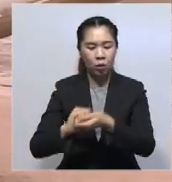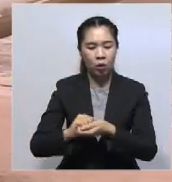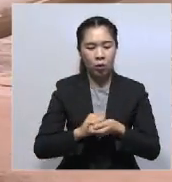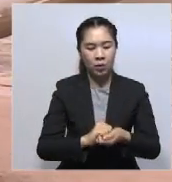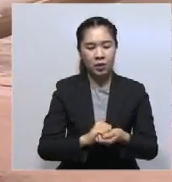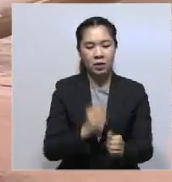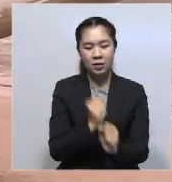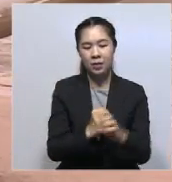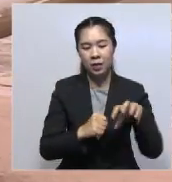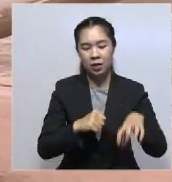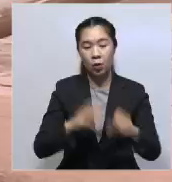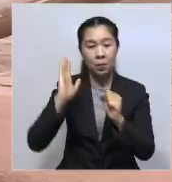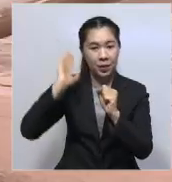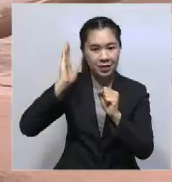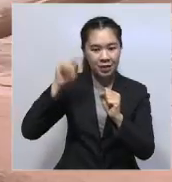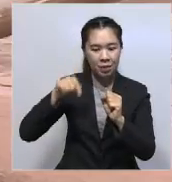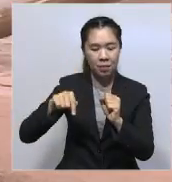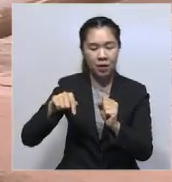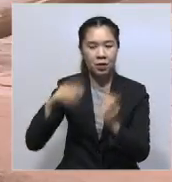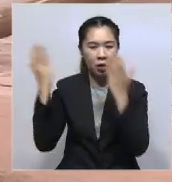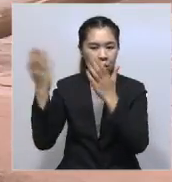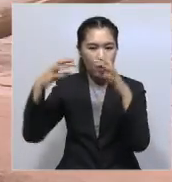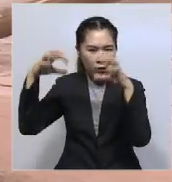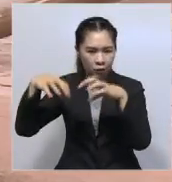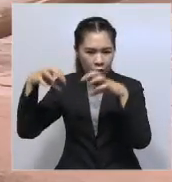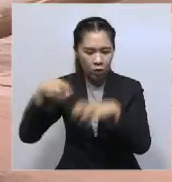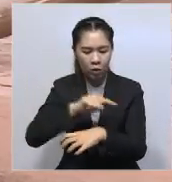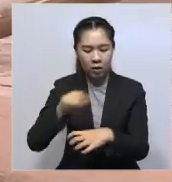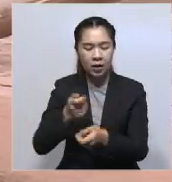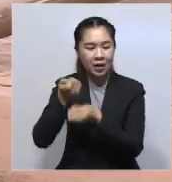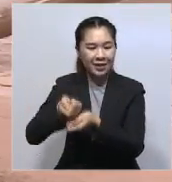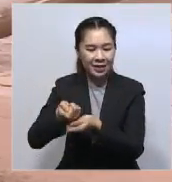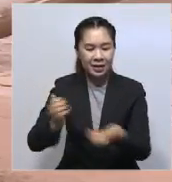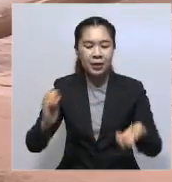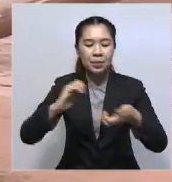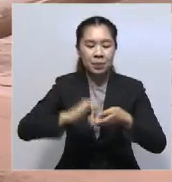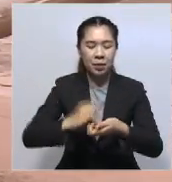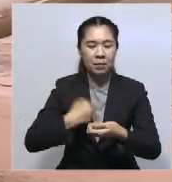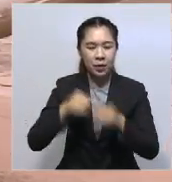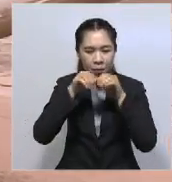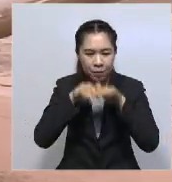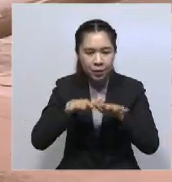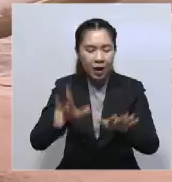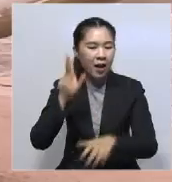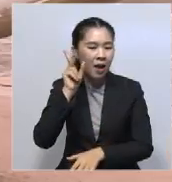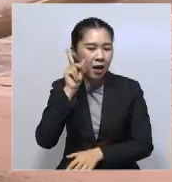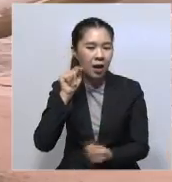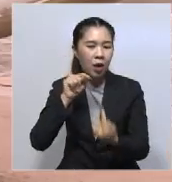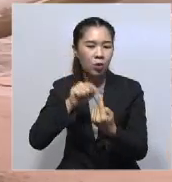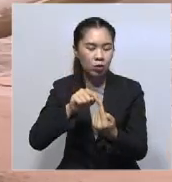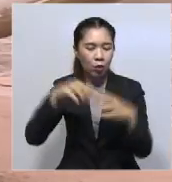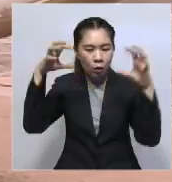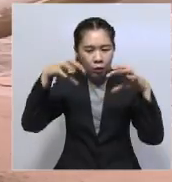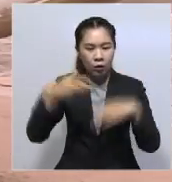ว่างหน่วยงานกรมประชาสัมพันธ์ครับกับกรมฝนหลวงและการบินเพื่อการเกษตรโดยมีวัตถุประสงค์นะครับเพื่อประชาสัมพันธ์ข่าวสารเกี่ยวกับฝนหลวงนะครับไป